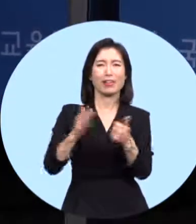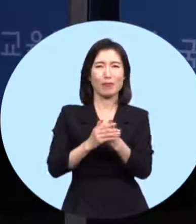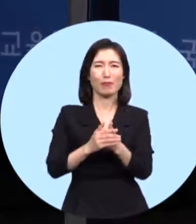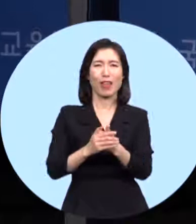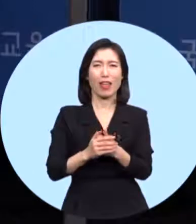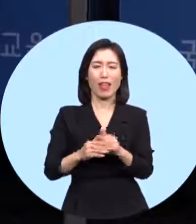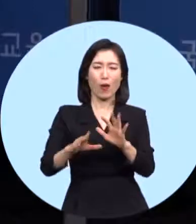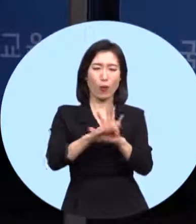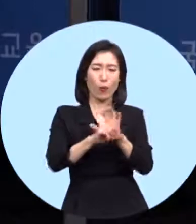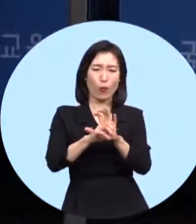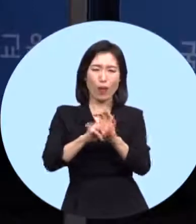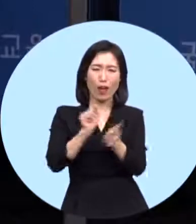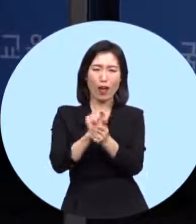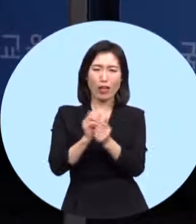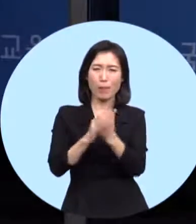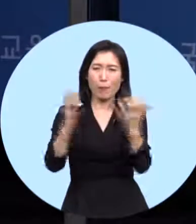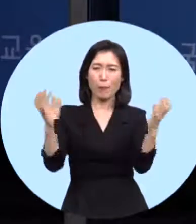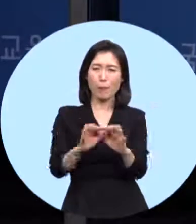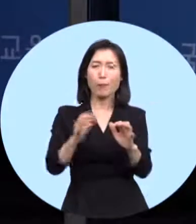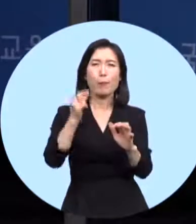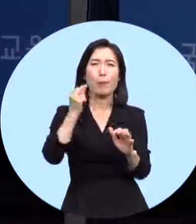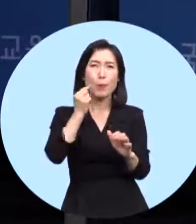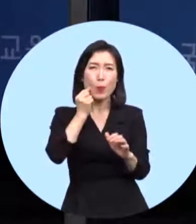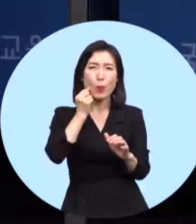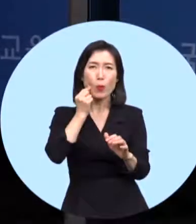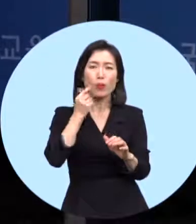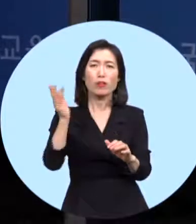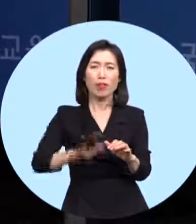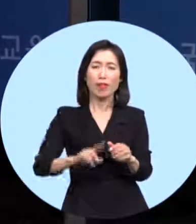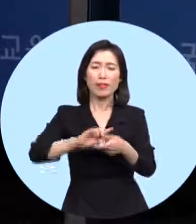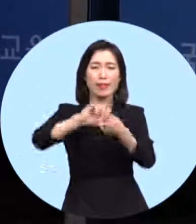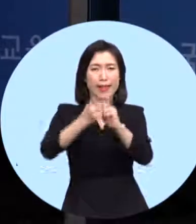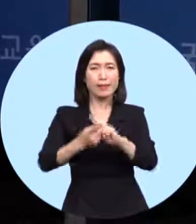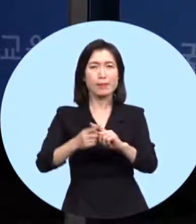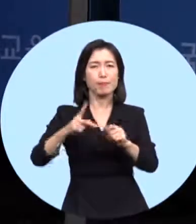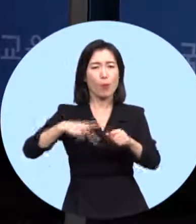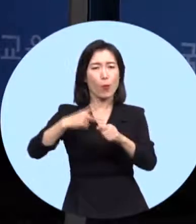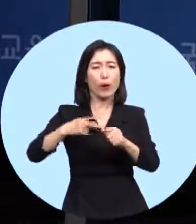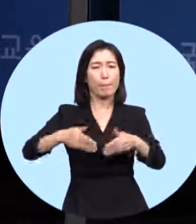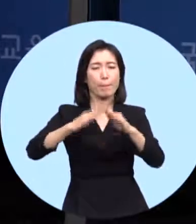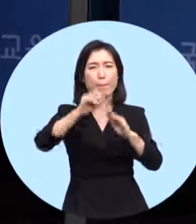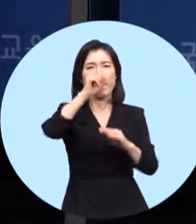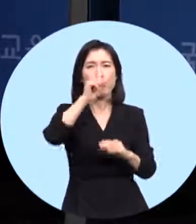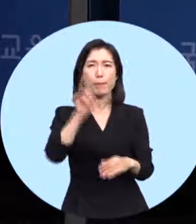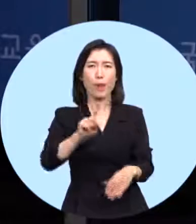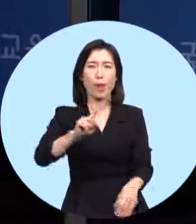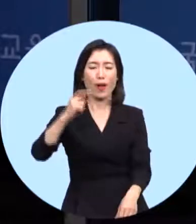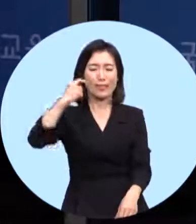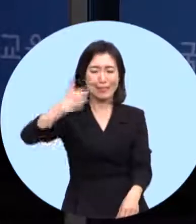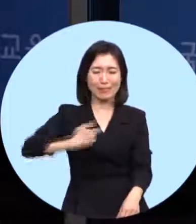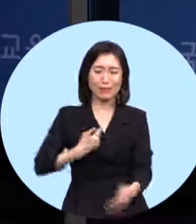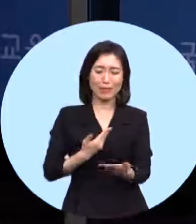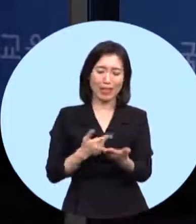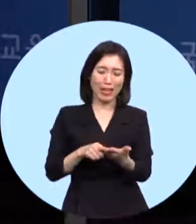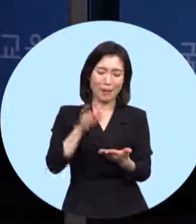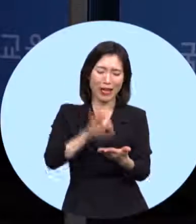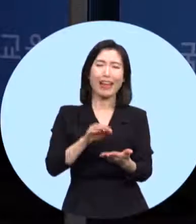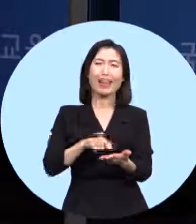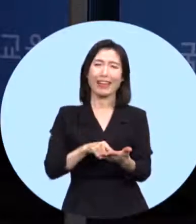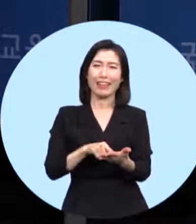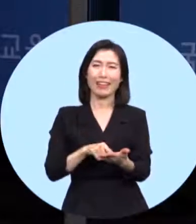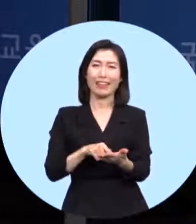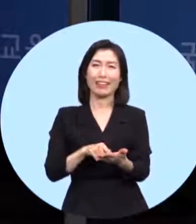상황에서 어떻게 프로그램을 기획하느냐라고 사전 질문지를 받았었는데요. 사실